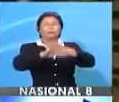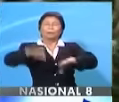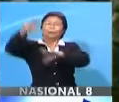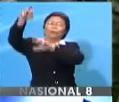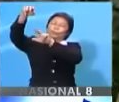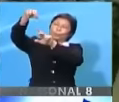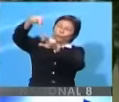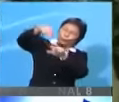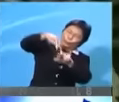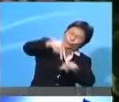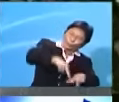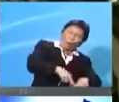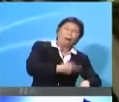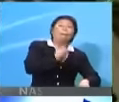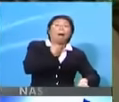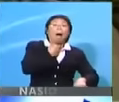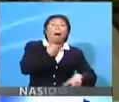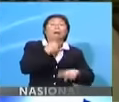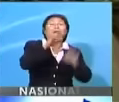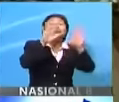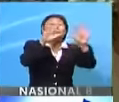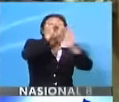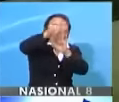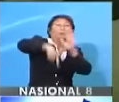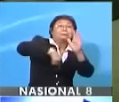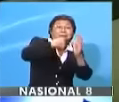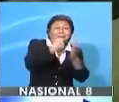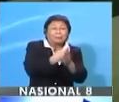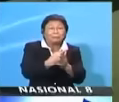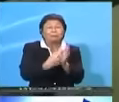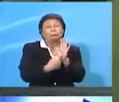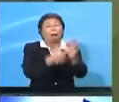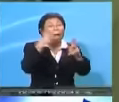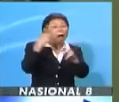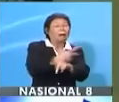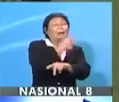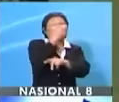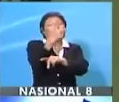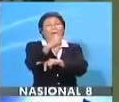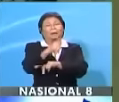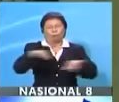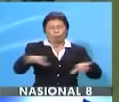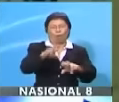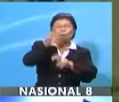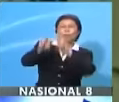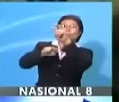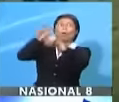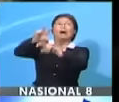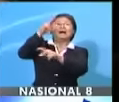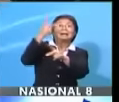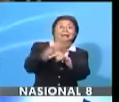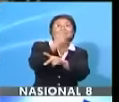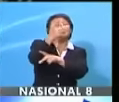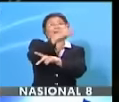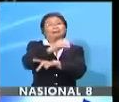dari puncak selepas terkandas lebih 10 jam. Ini merupakan kali ketiga Koh melakukan pendakian,